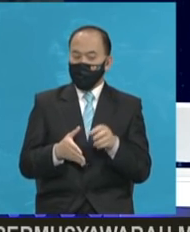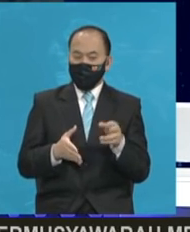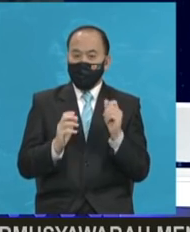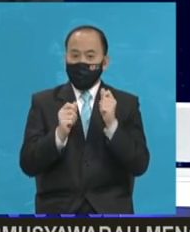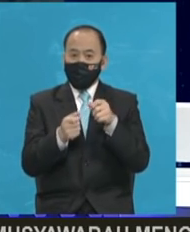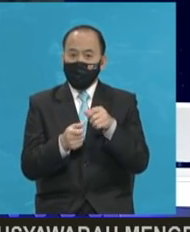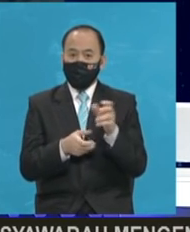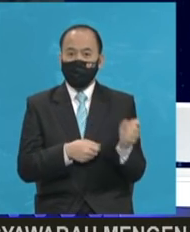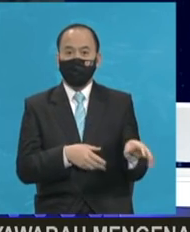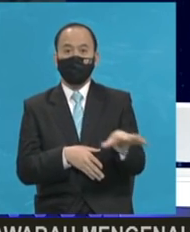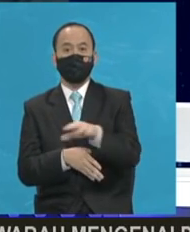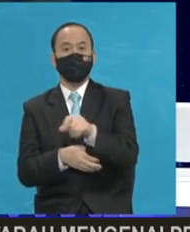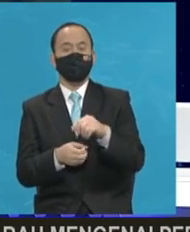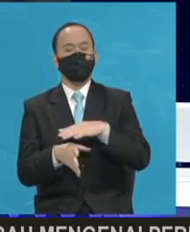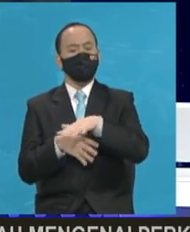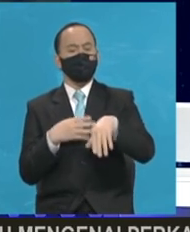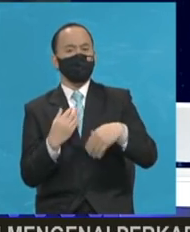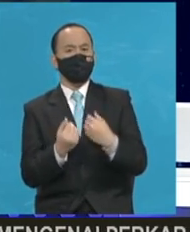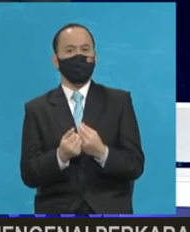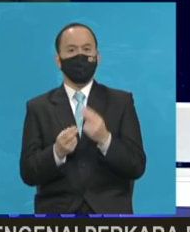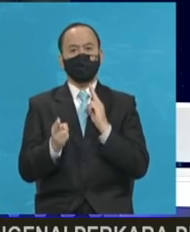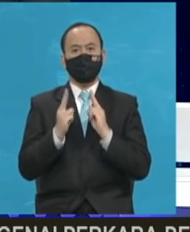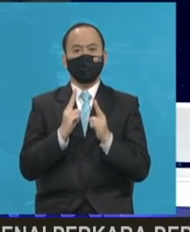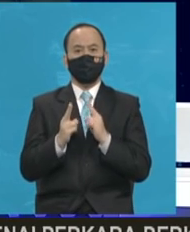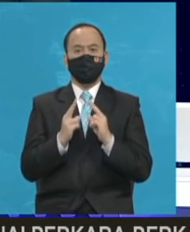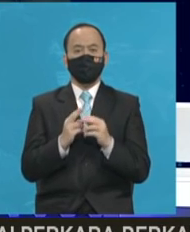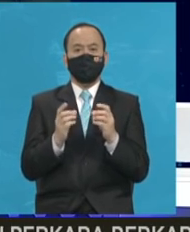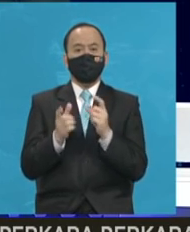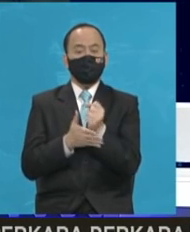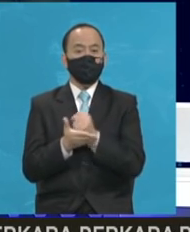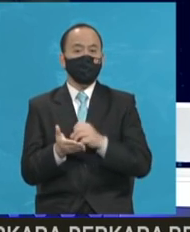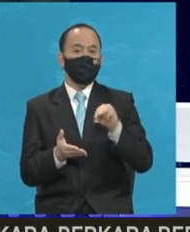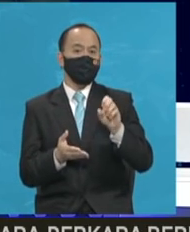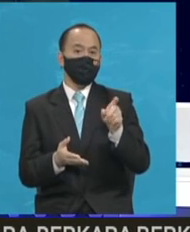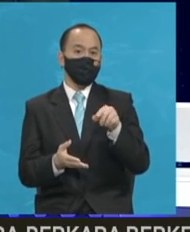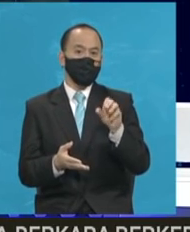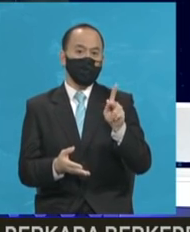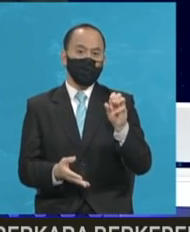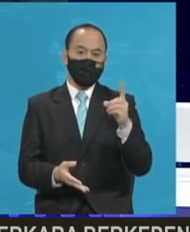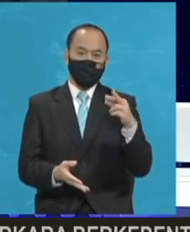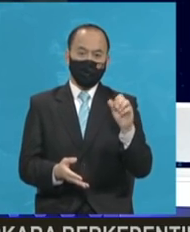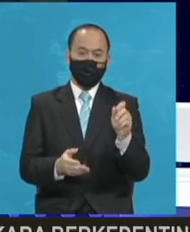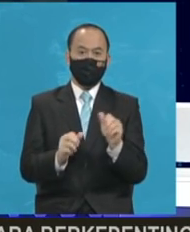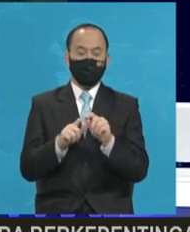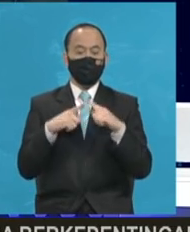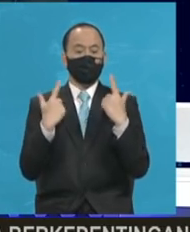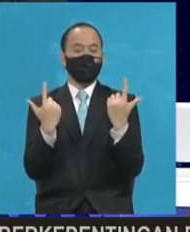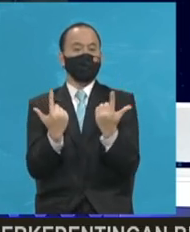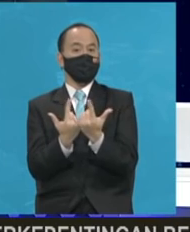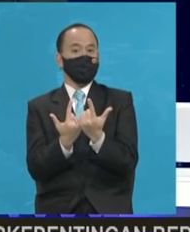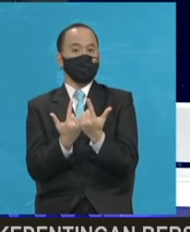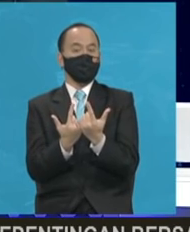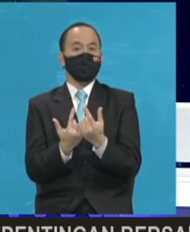secara keseluruhannya berucap Smash mudzakarah bersama ahli-ahli majelis musyawarah negara tapi tadi